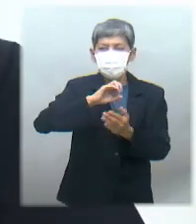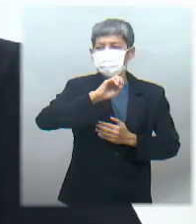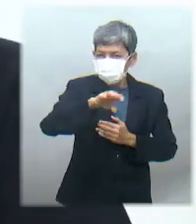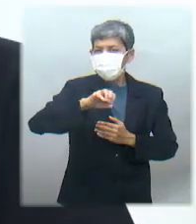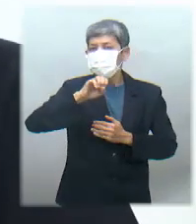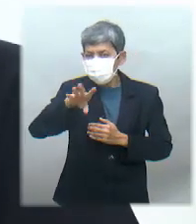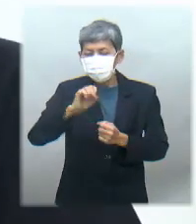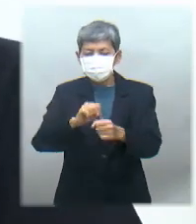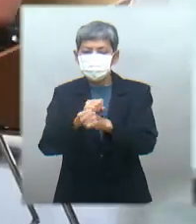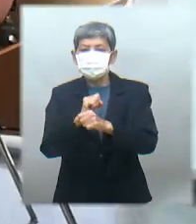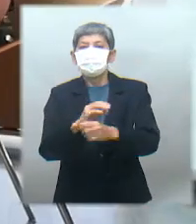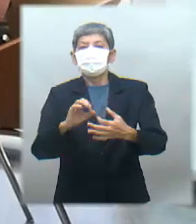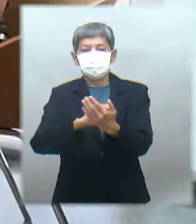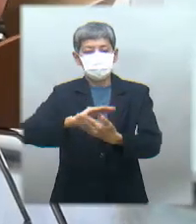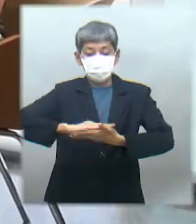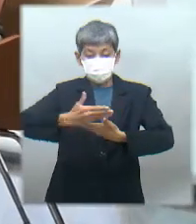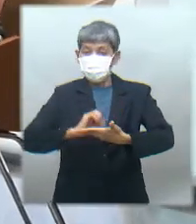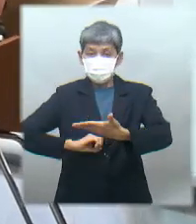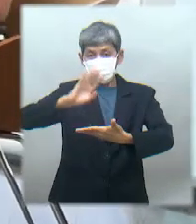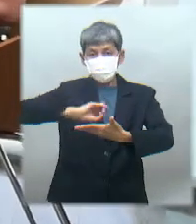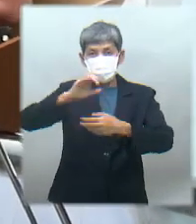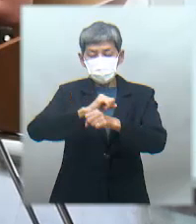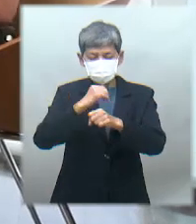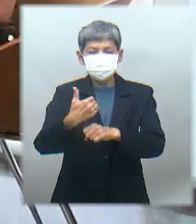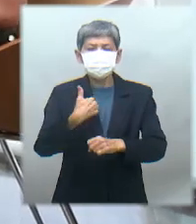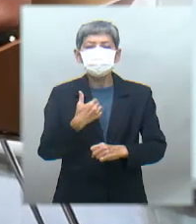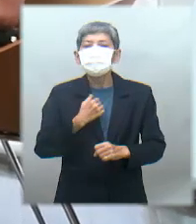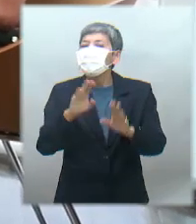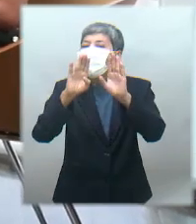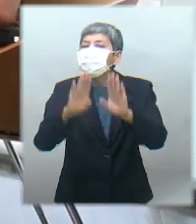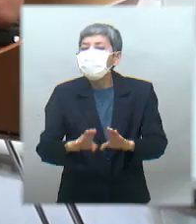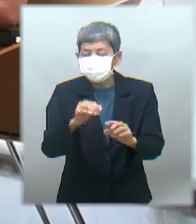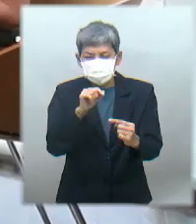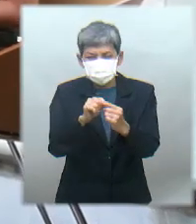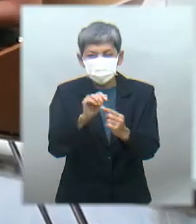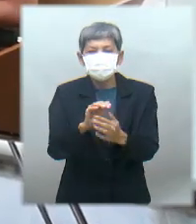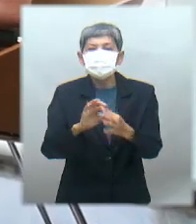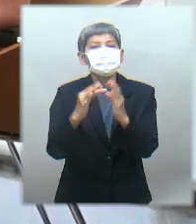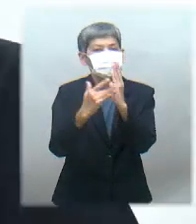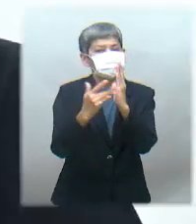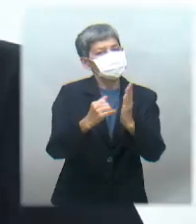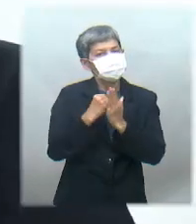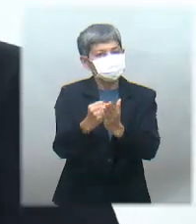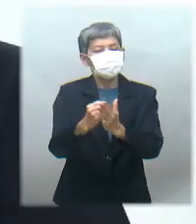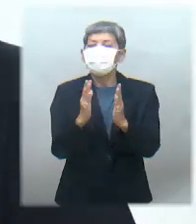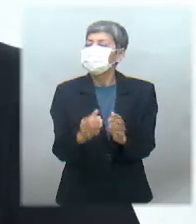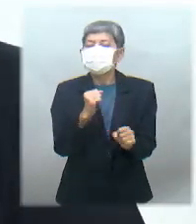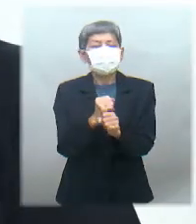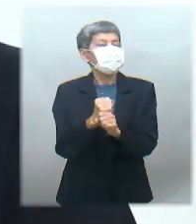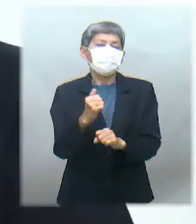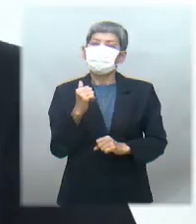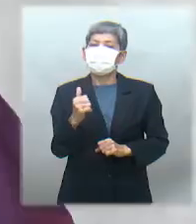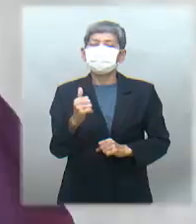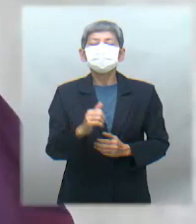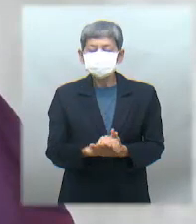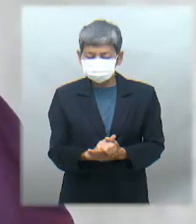็เก็บในระโบบเราก็เรว ขอเดยออก 8% ใหม่ถเอาเทคโนยีมาช่วย ทกคนกจะทำงานได้ง่ายขึ